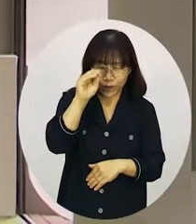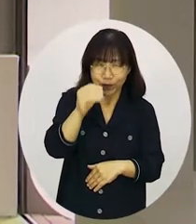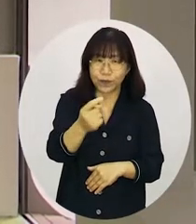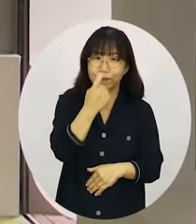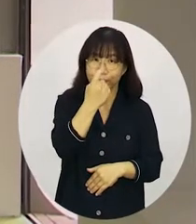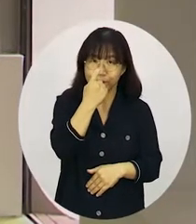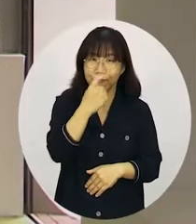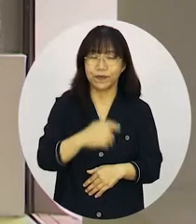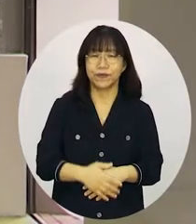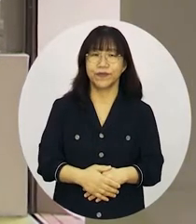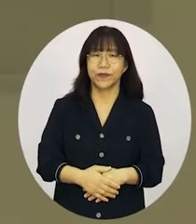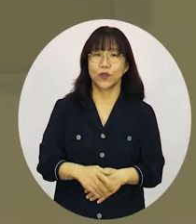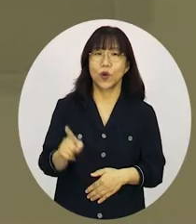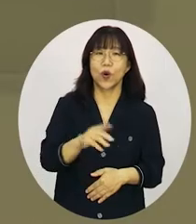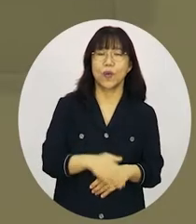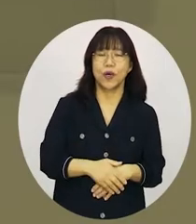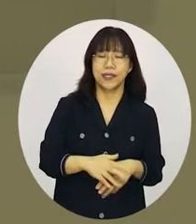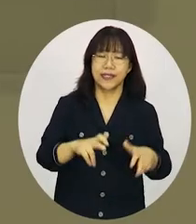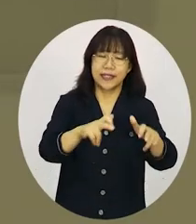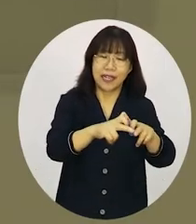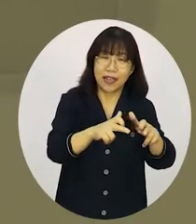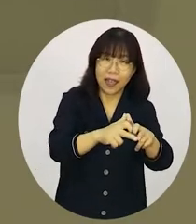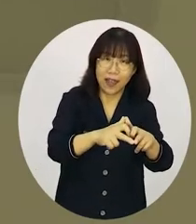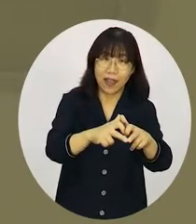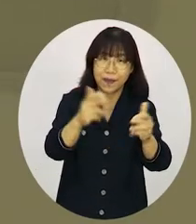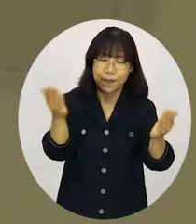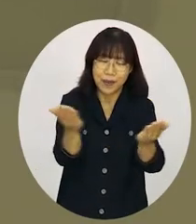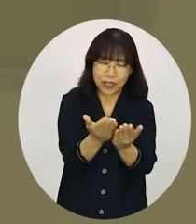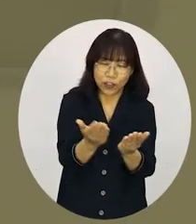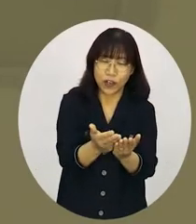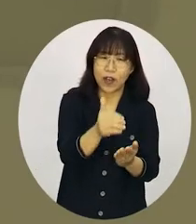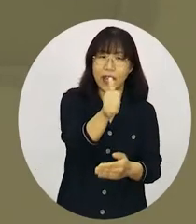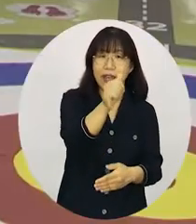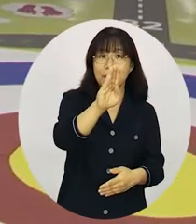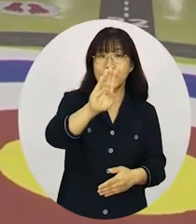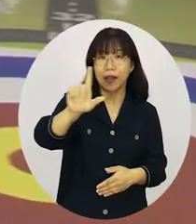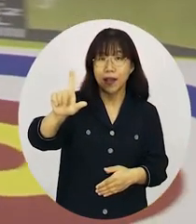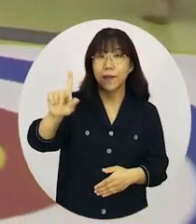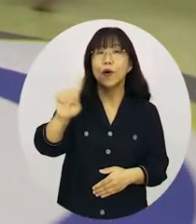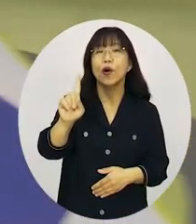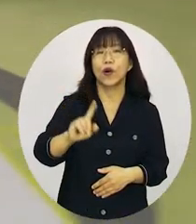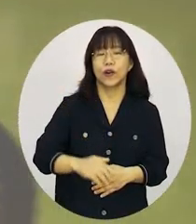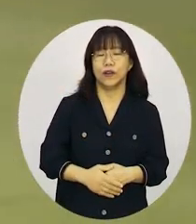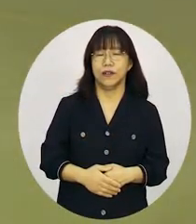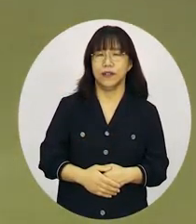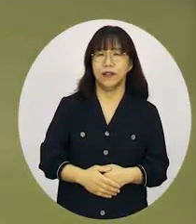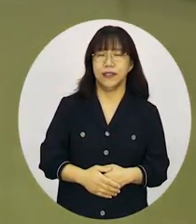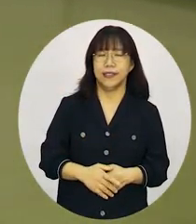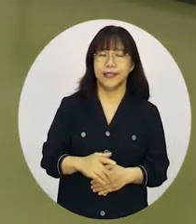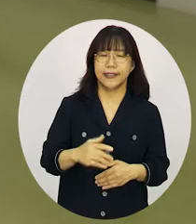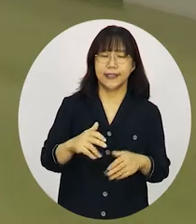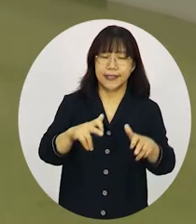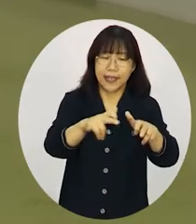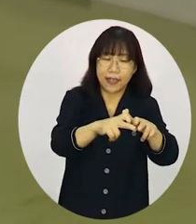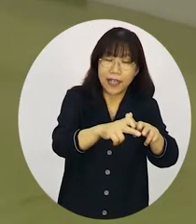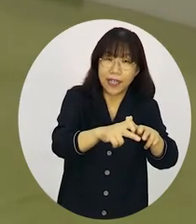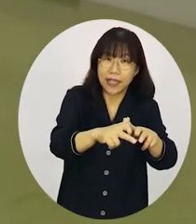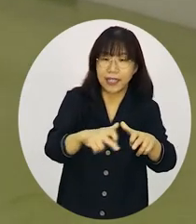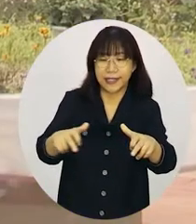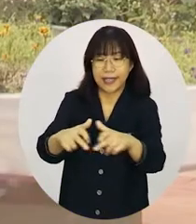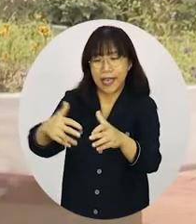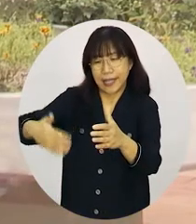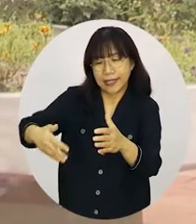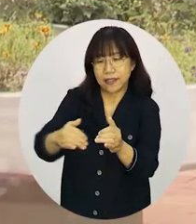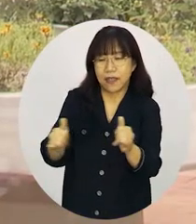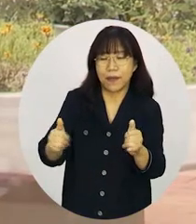있습니다. 한편 국립항공박물관의 장애 맞춤형 교육 프로그램 에이블은 장애인이 항공을